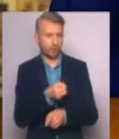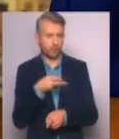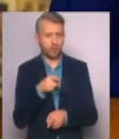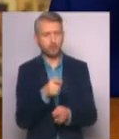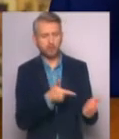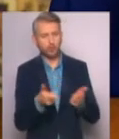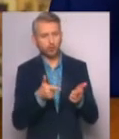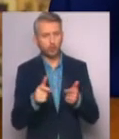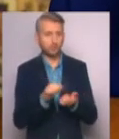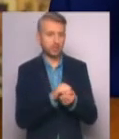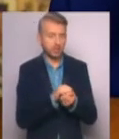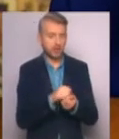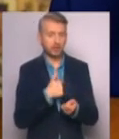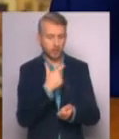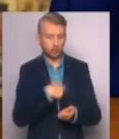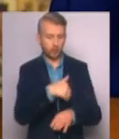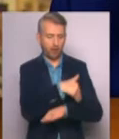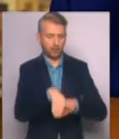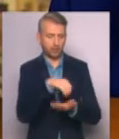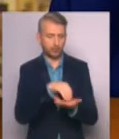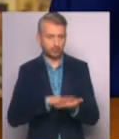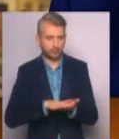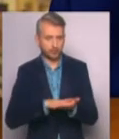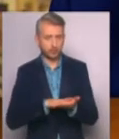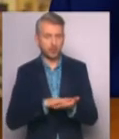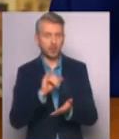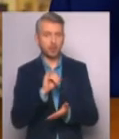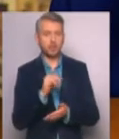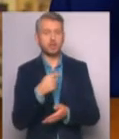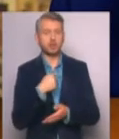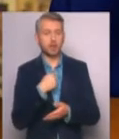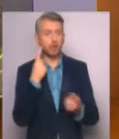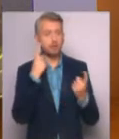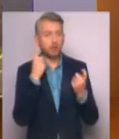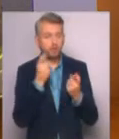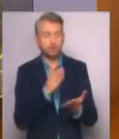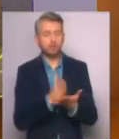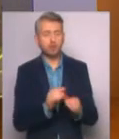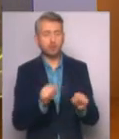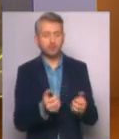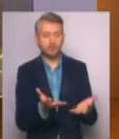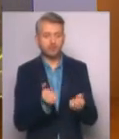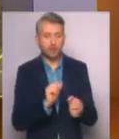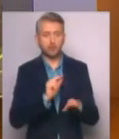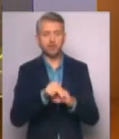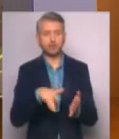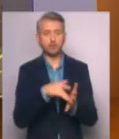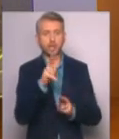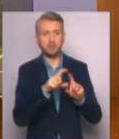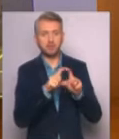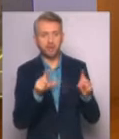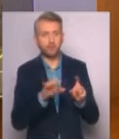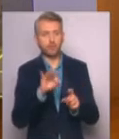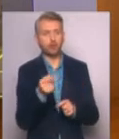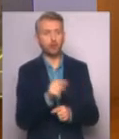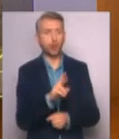підготують матеріали, я собі адресу вніс. Відповідно, я інформацію маю можливість взяти і через комунальні підприємства відносно того,